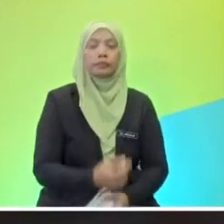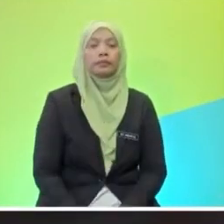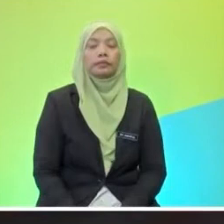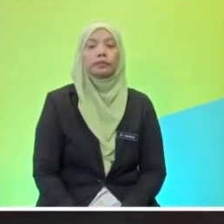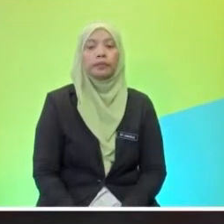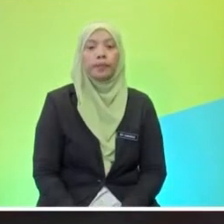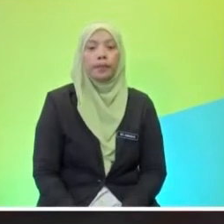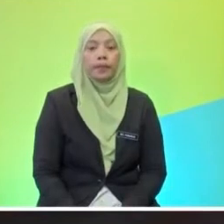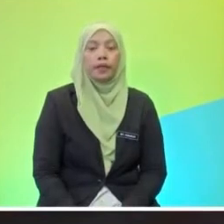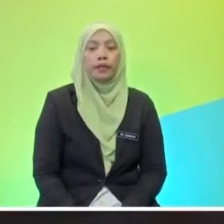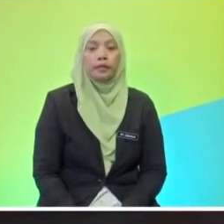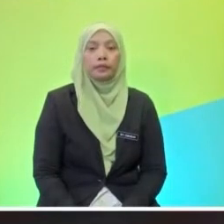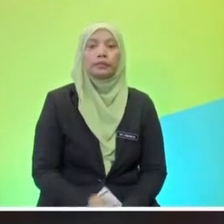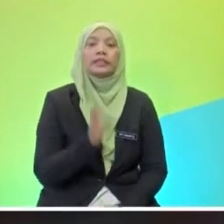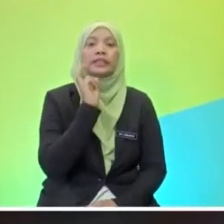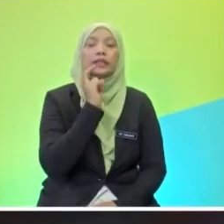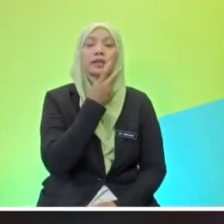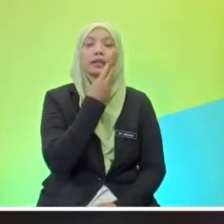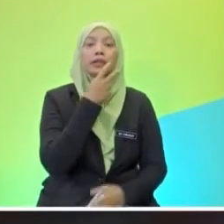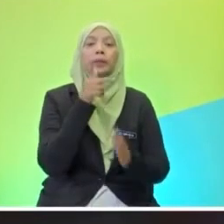adalah pengomposan